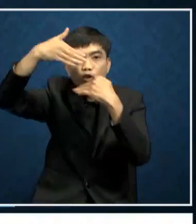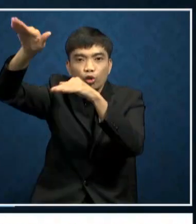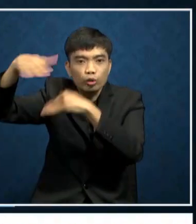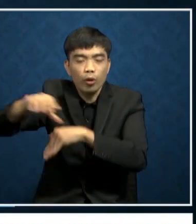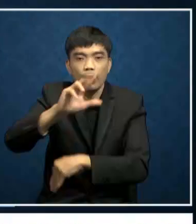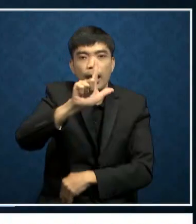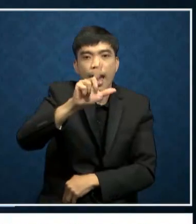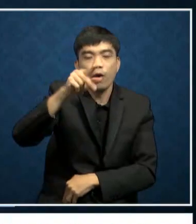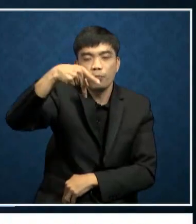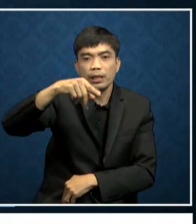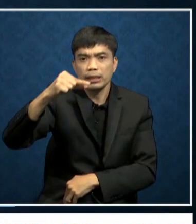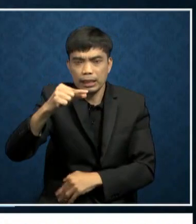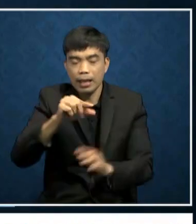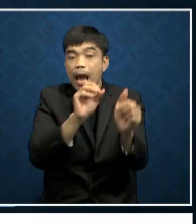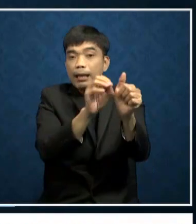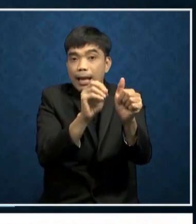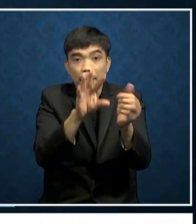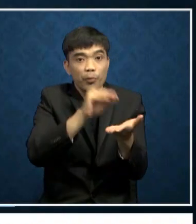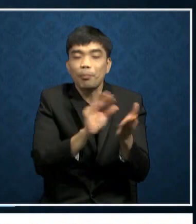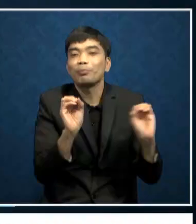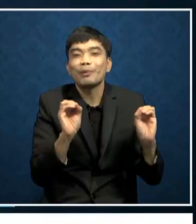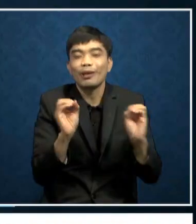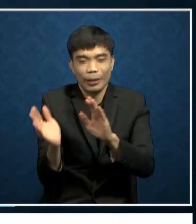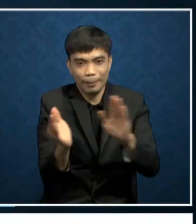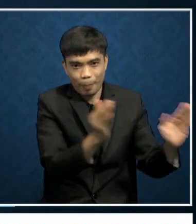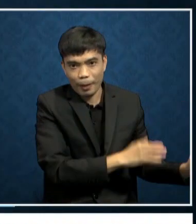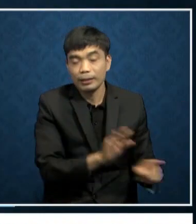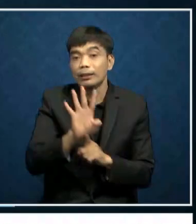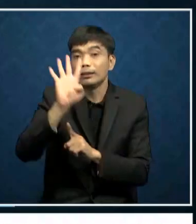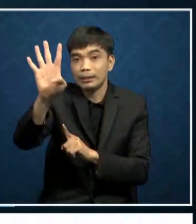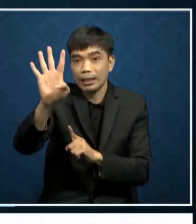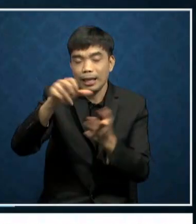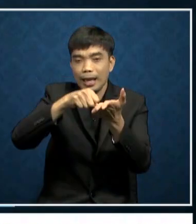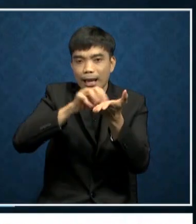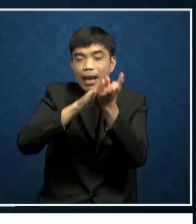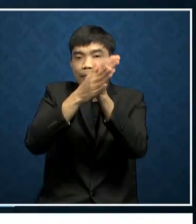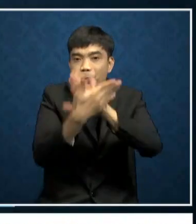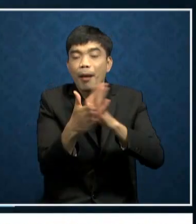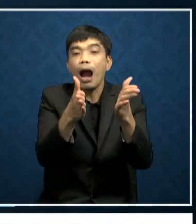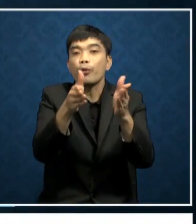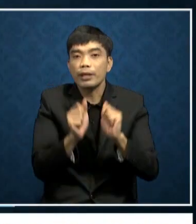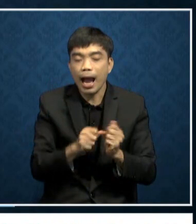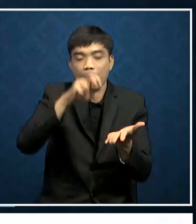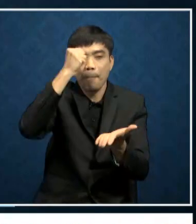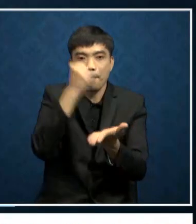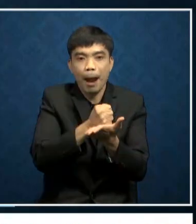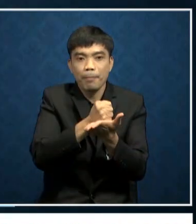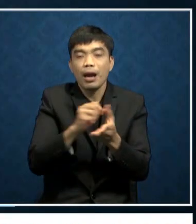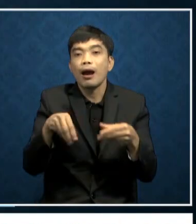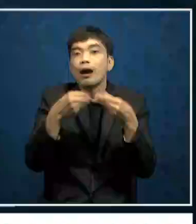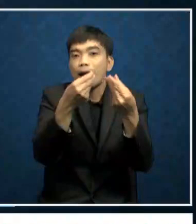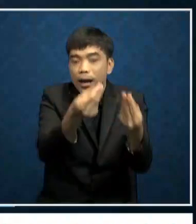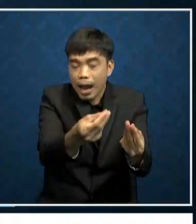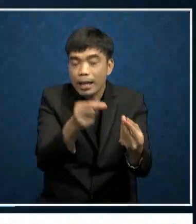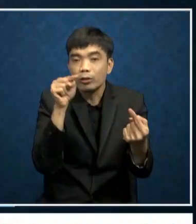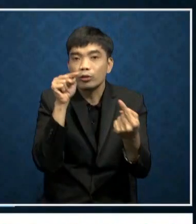และข้อเสนอแนะหัวข้อย่อยที่ 4ปรับปรุงกระบวนการอนุมัติอนุญาตการประกอบกิจการพลังงานแบบเบ็ดเสร็จ one stop